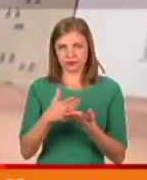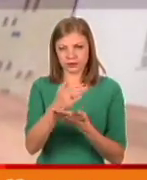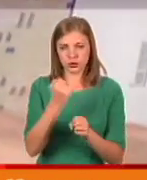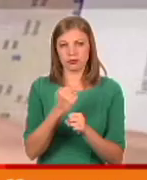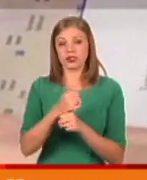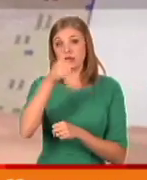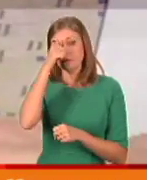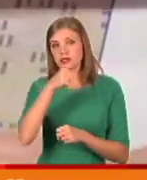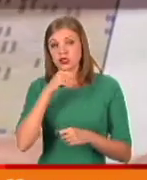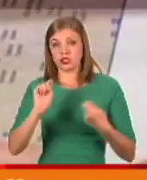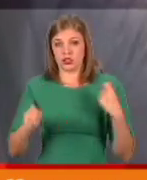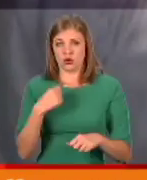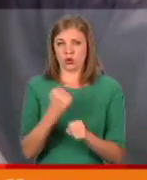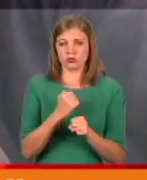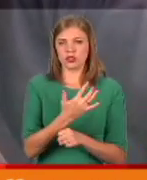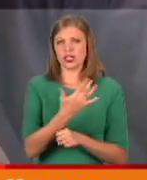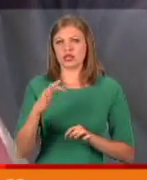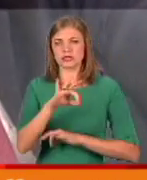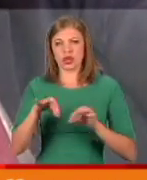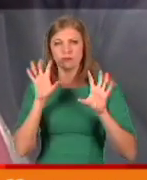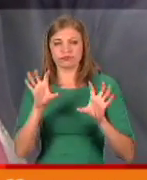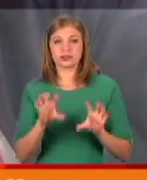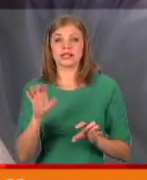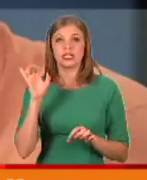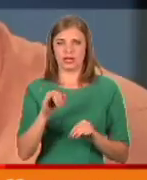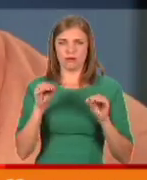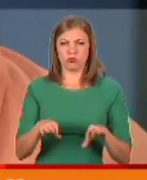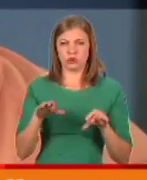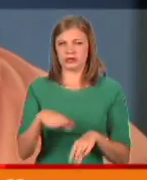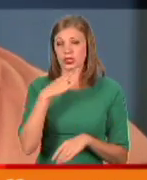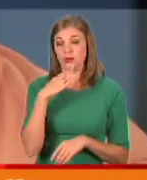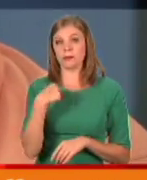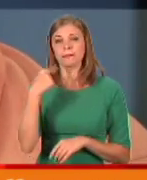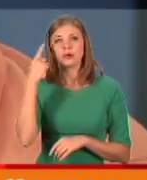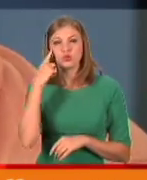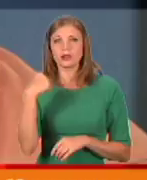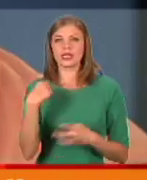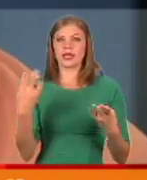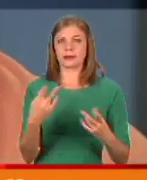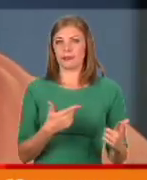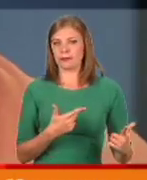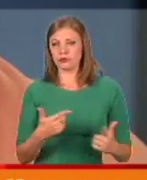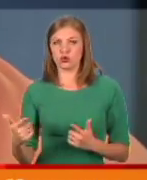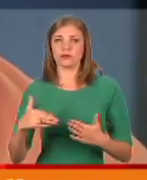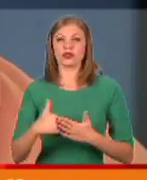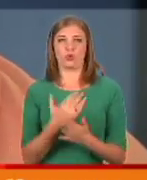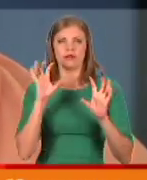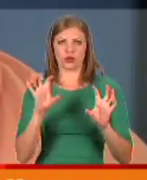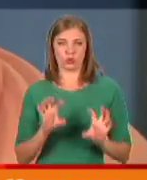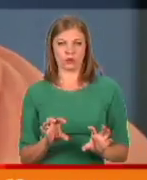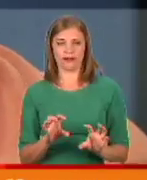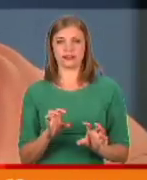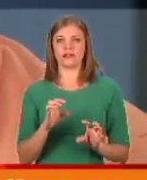реформ. Місяці марудної роботи, кілька десятків законопроєктів і постанов. Ми думали, що нам треба підготувати нове